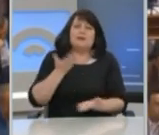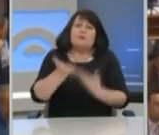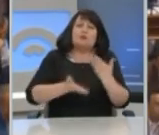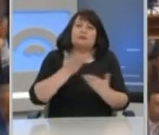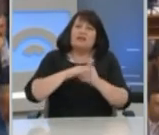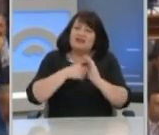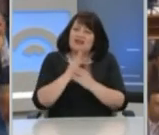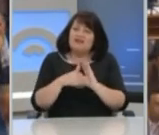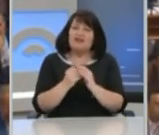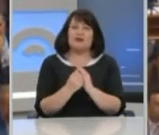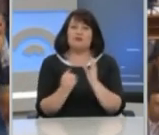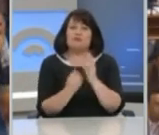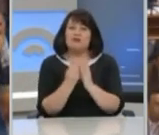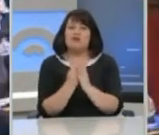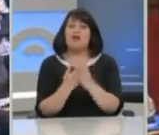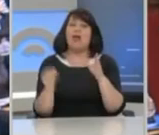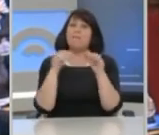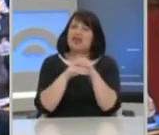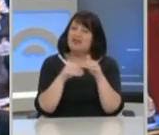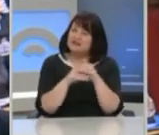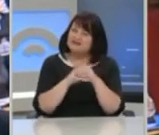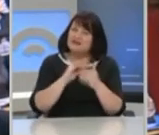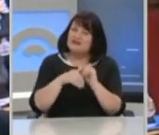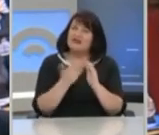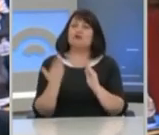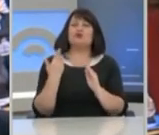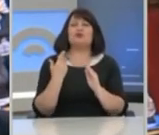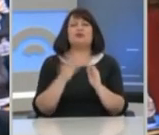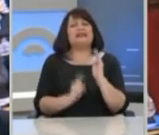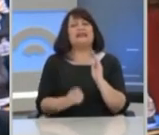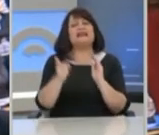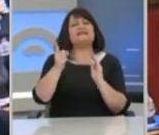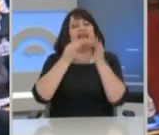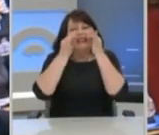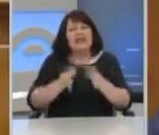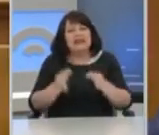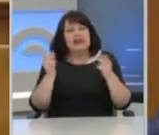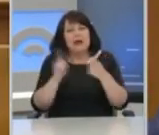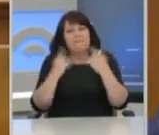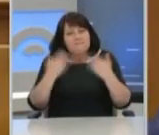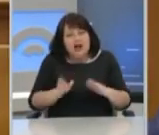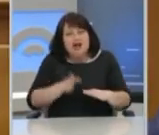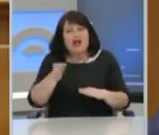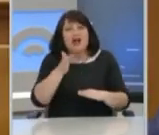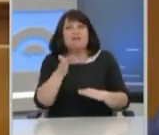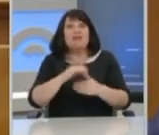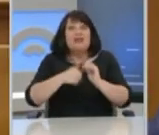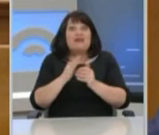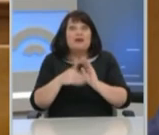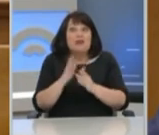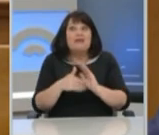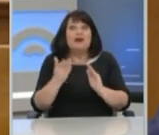για παραγωγικές επενδύσεις. Στο πρόσφατο ταξίδι μου στην Κίνα είχα την ευκαιρία να συνειδητοποιήσω το μεγάλο ενδιαφέρον για την